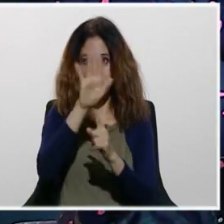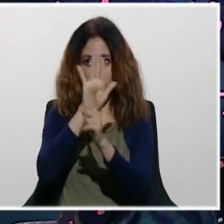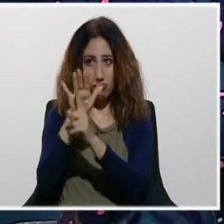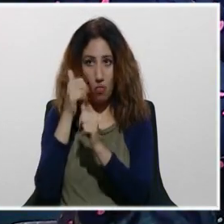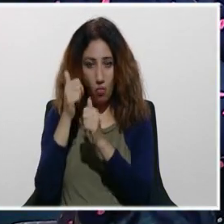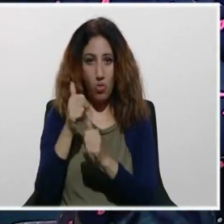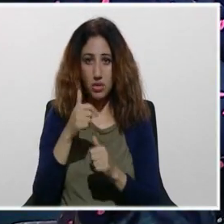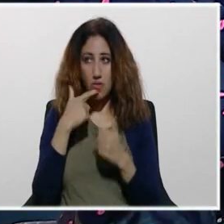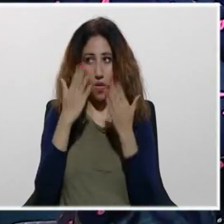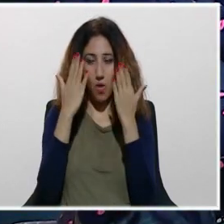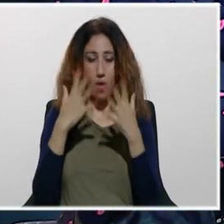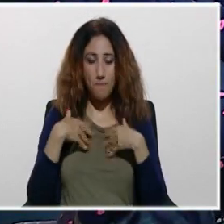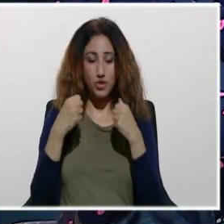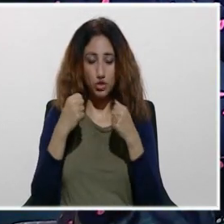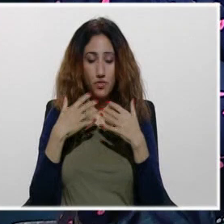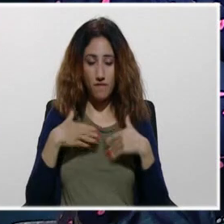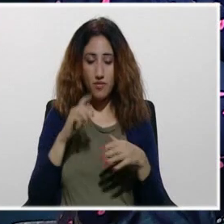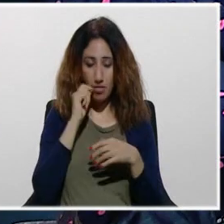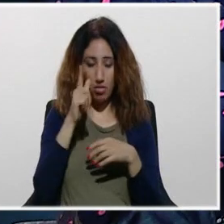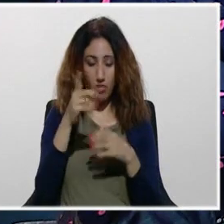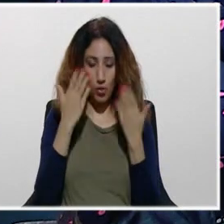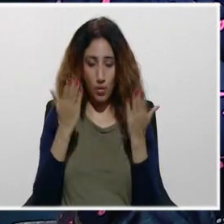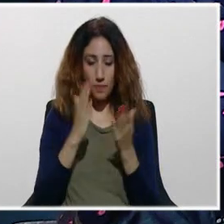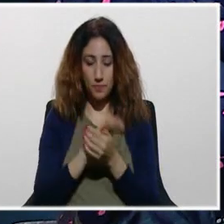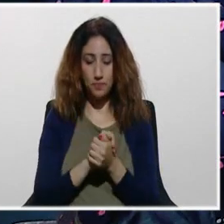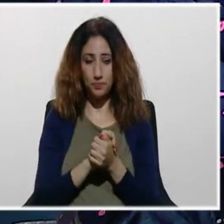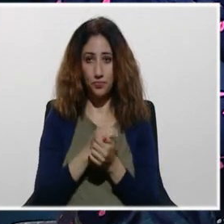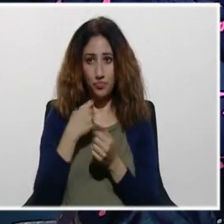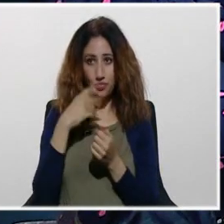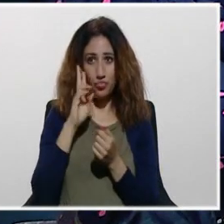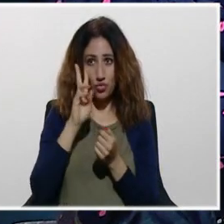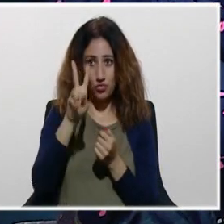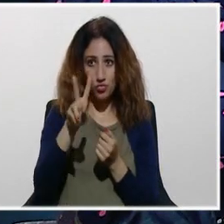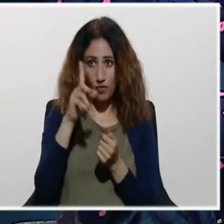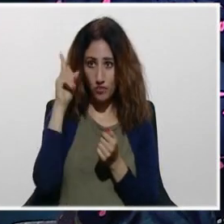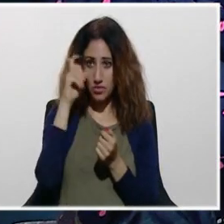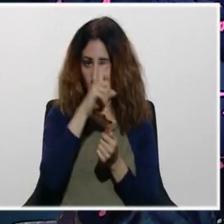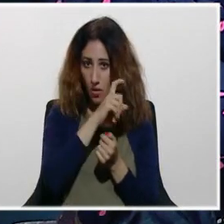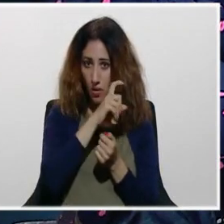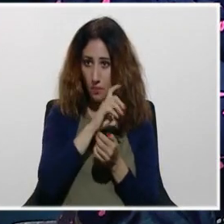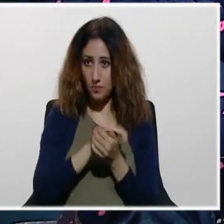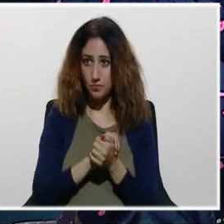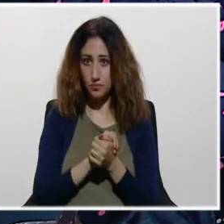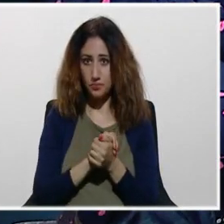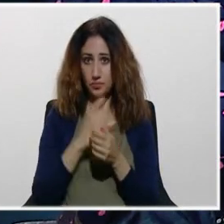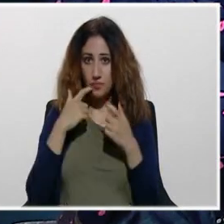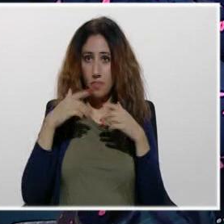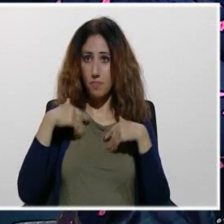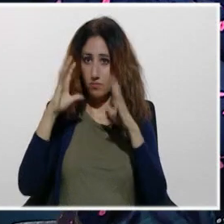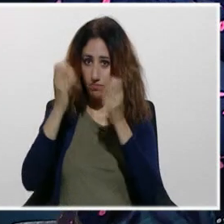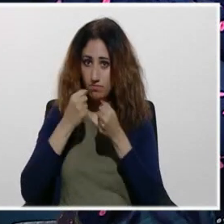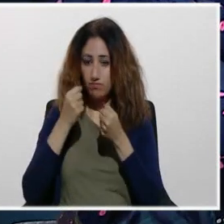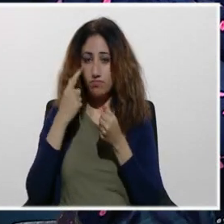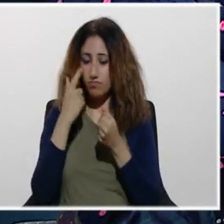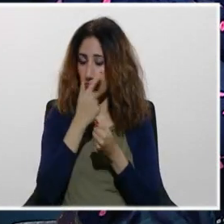قلبنا بالشفاء العاجل. وانا شفت الحاله، وباذن الله يا فندم احنا متولين الحاله باذن الله. حضرتك